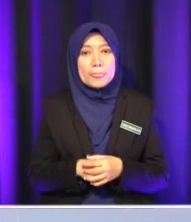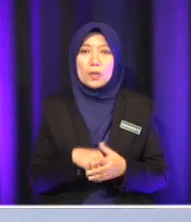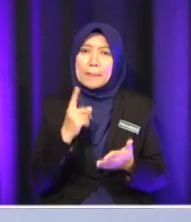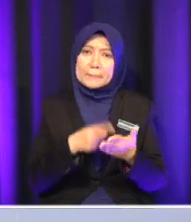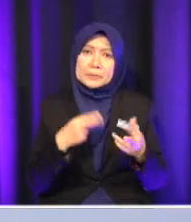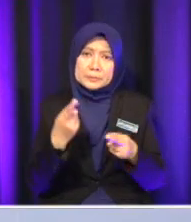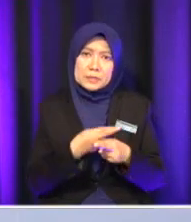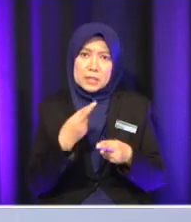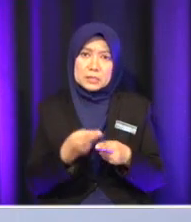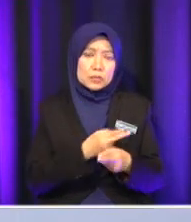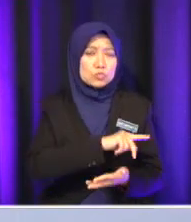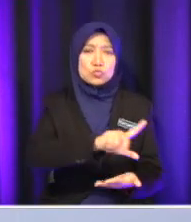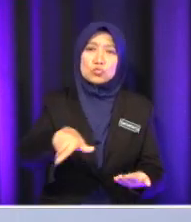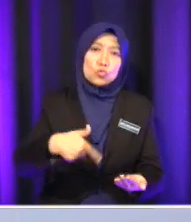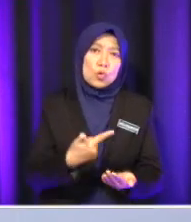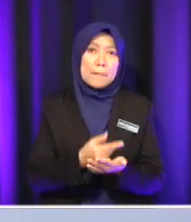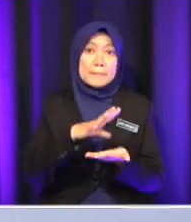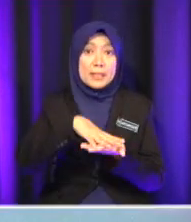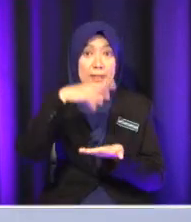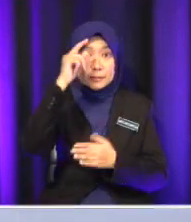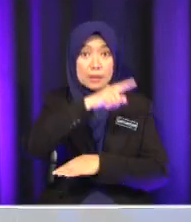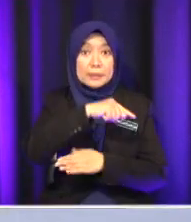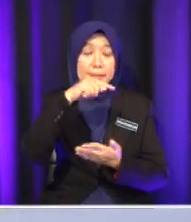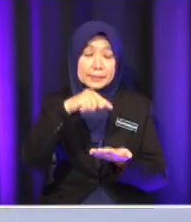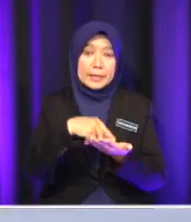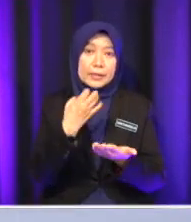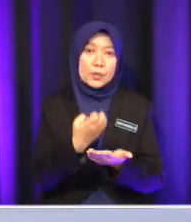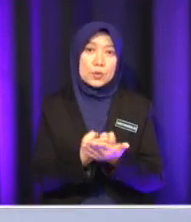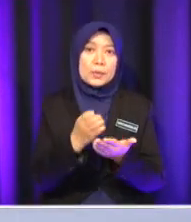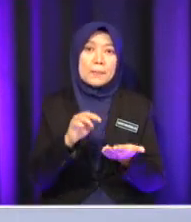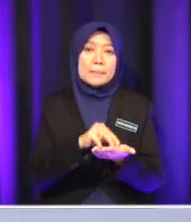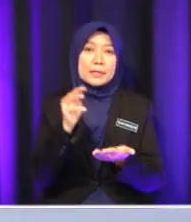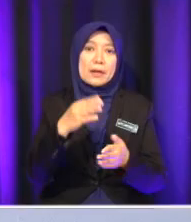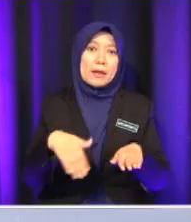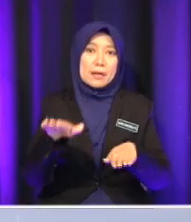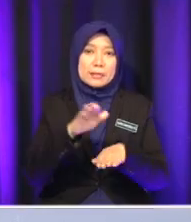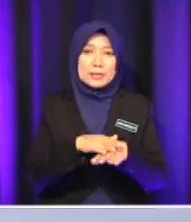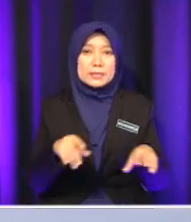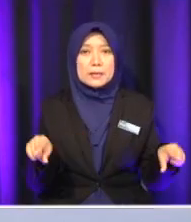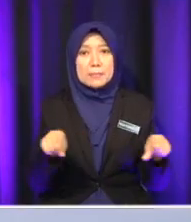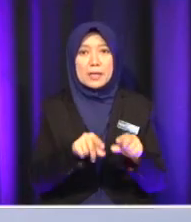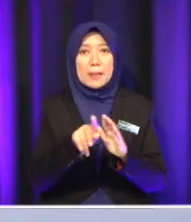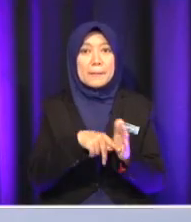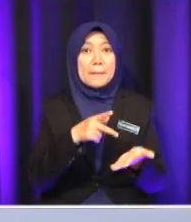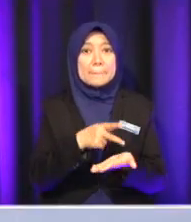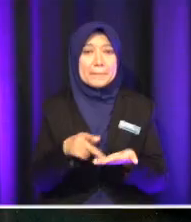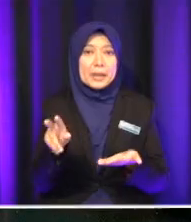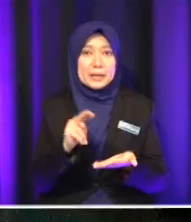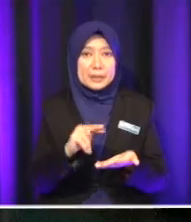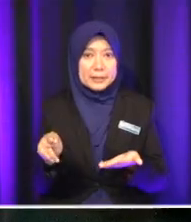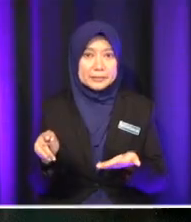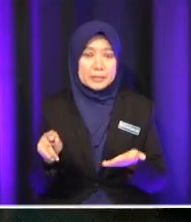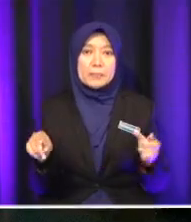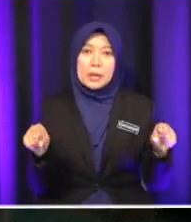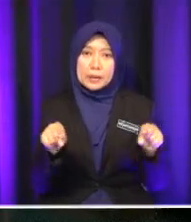keseluruhan untuk apa yang kita pelajari hari ini untuk mengatur pelajaran Ekonomi mereka atas timbangan pembayaran baik timbangan